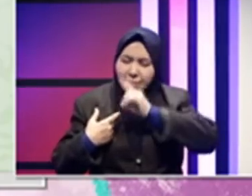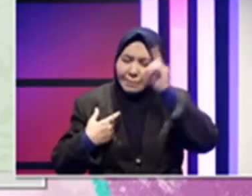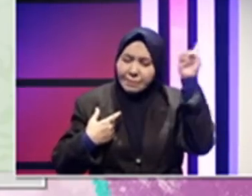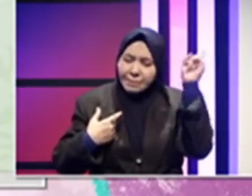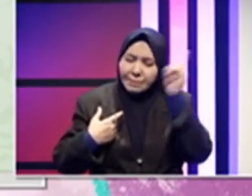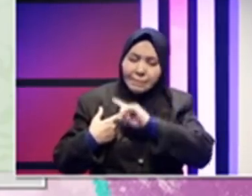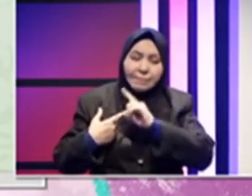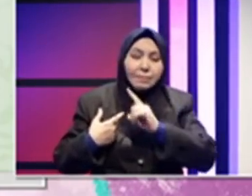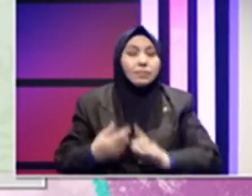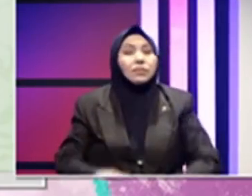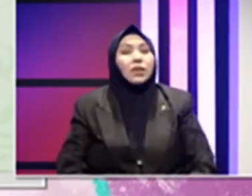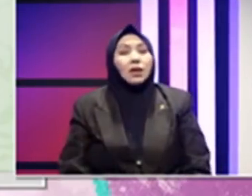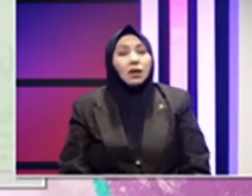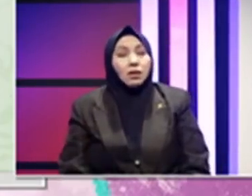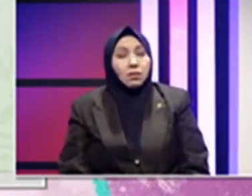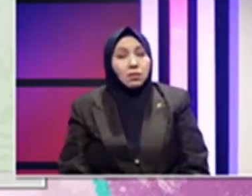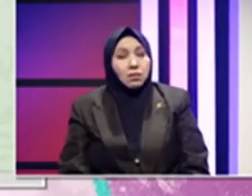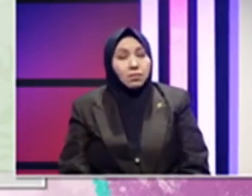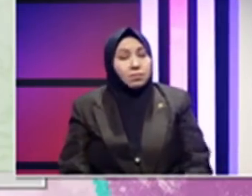سود